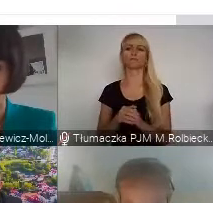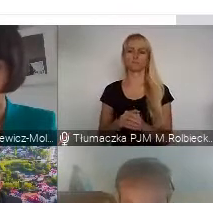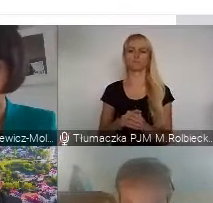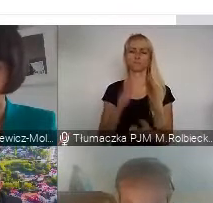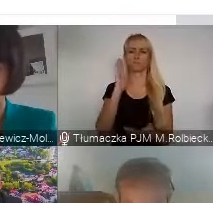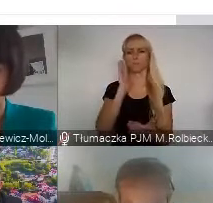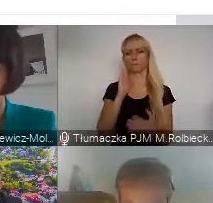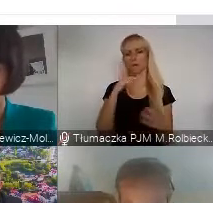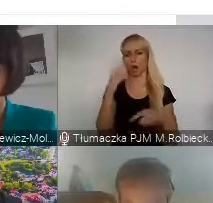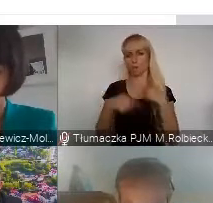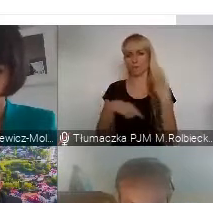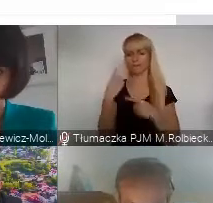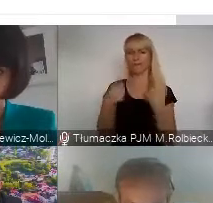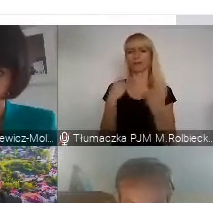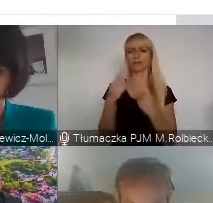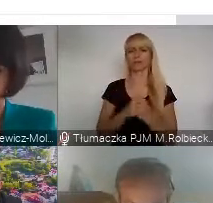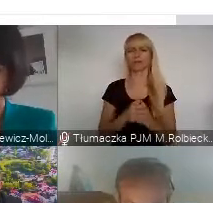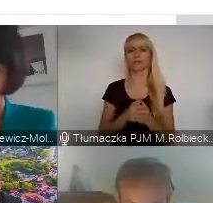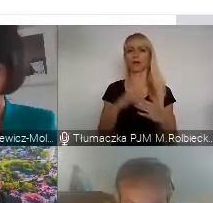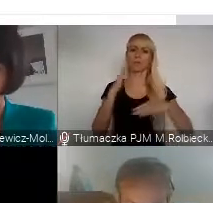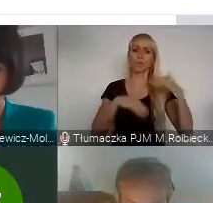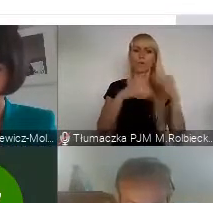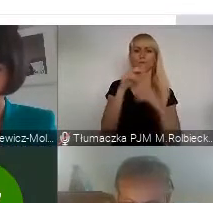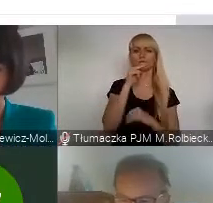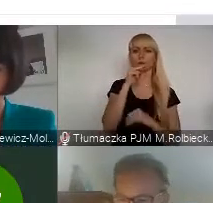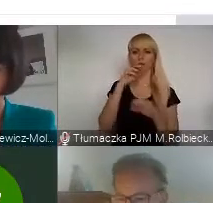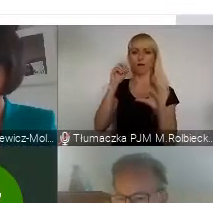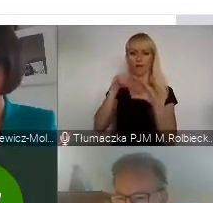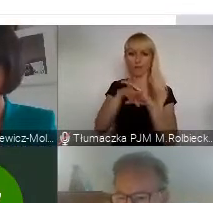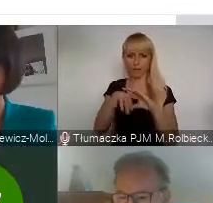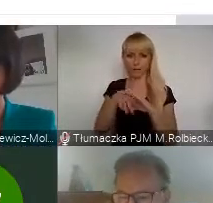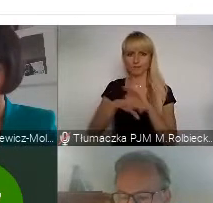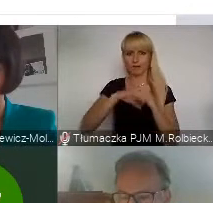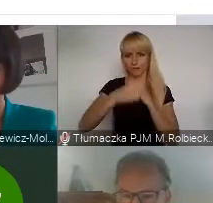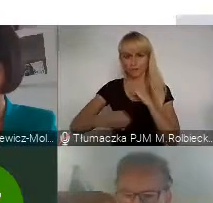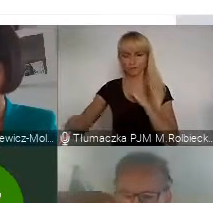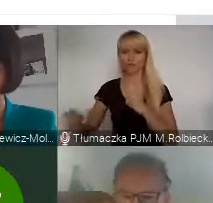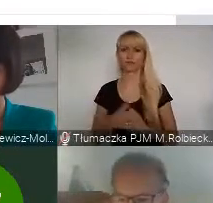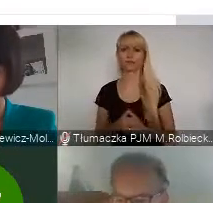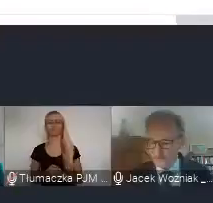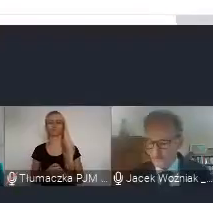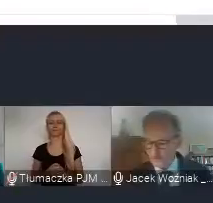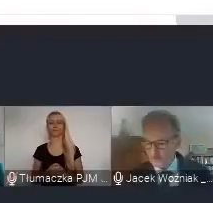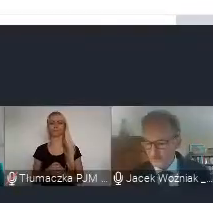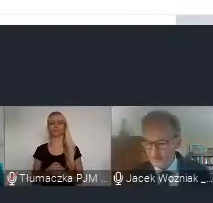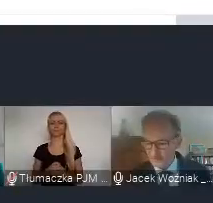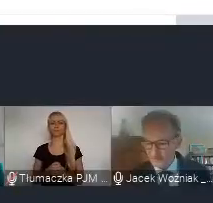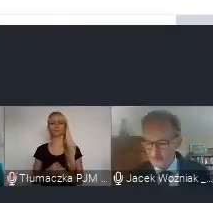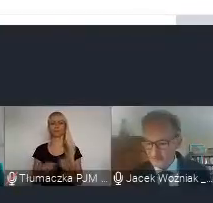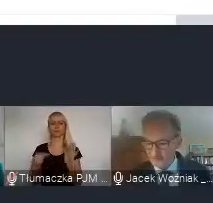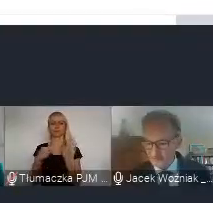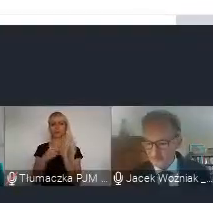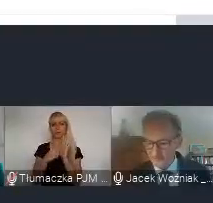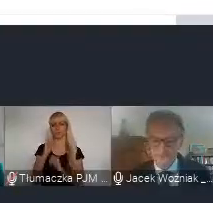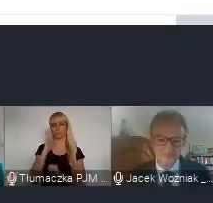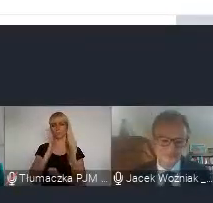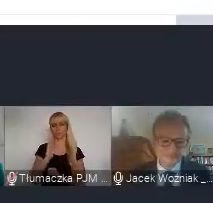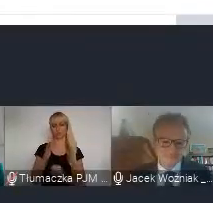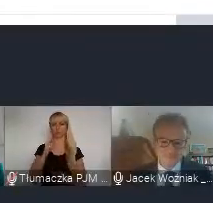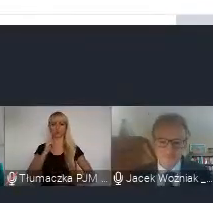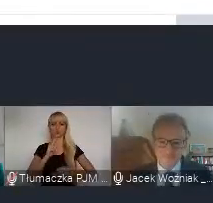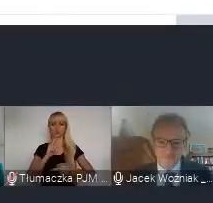infrastrukturą wodno-kanalizacyjną. Układ naszej prezentacji będzie podobny do tego, co przed chwilą było prezentowane, czyli polityka spójności, Krajowy Plan